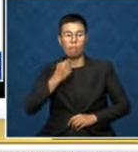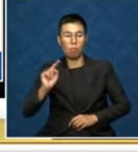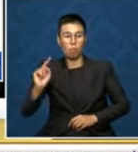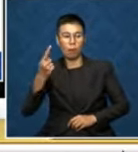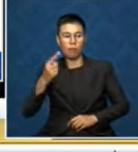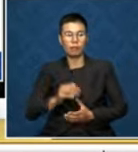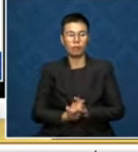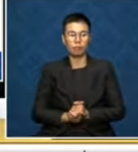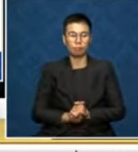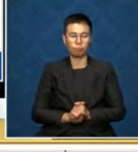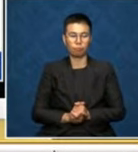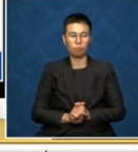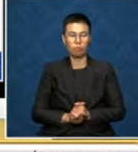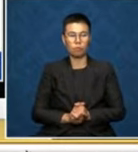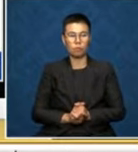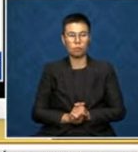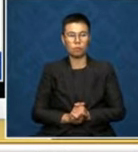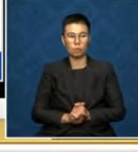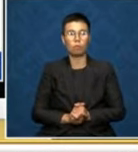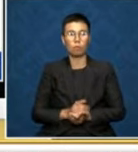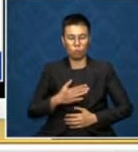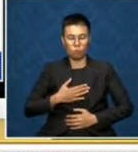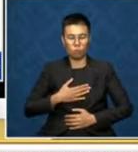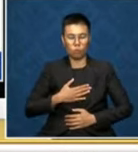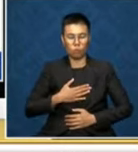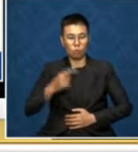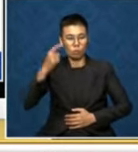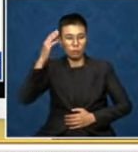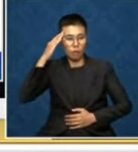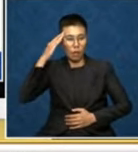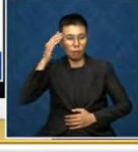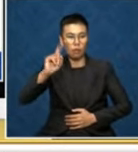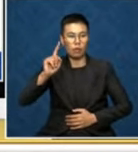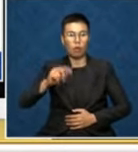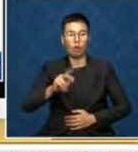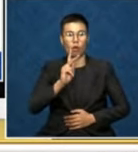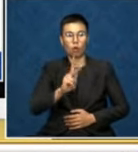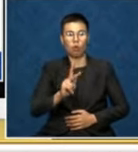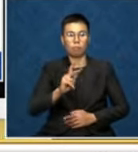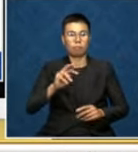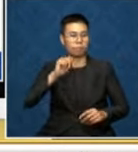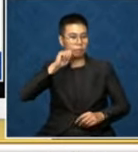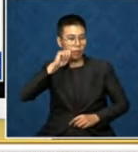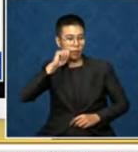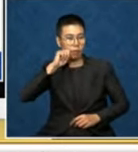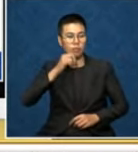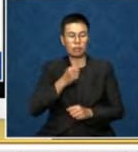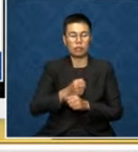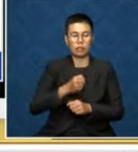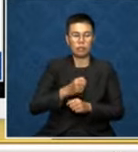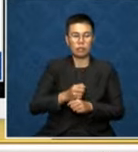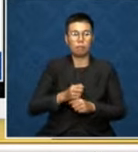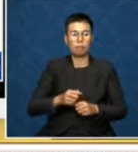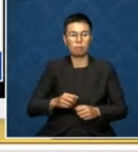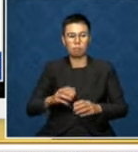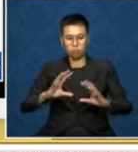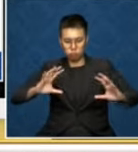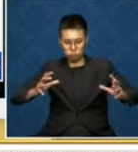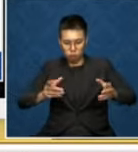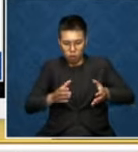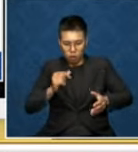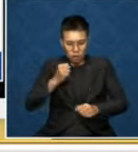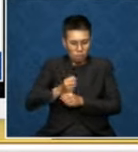ยครับทราบมาว่าทางกรมชลประทานเคยทำการศึกษาเรื่องการปรับปรุงประสิทธิภาพท่อทองแดงนี้มาแล้วการจะขยายพื้น